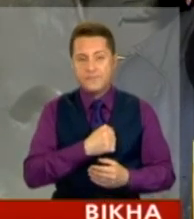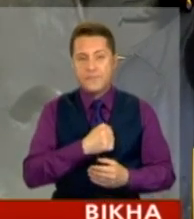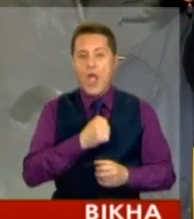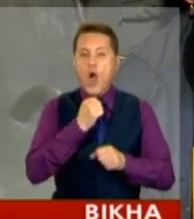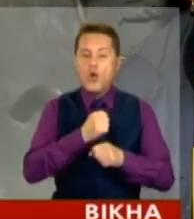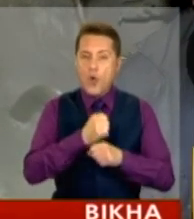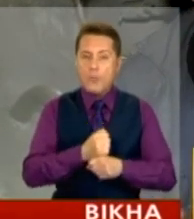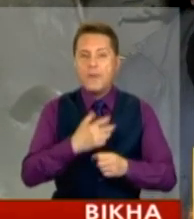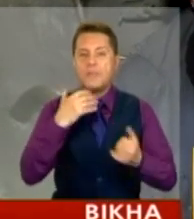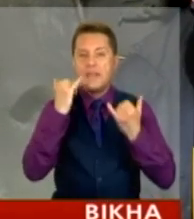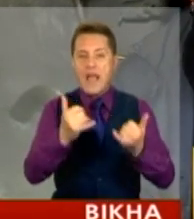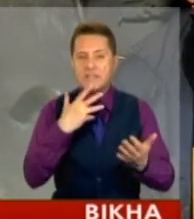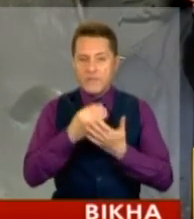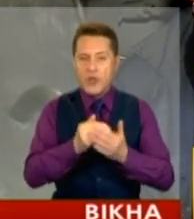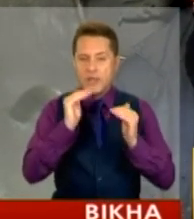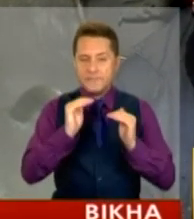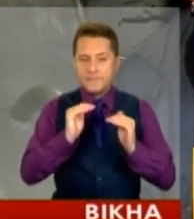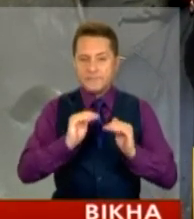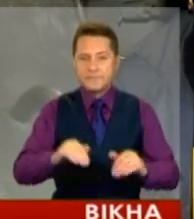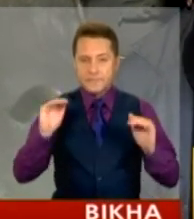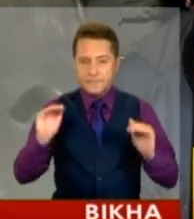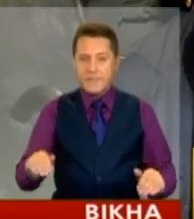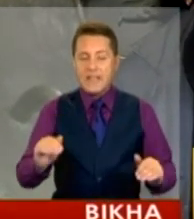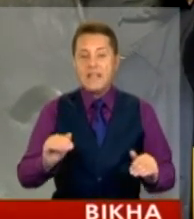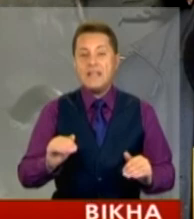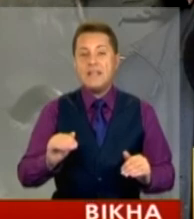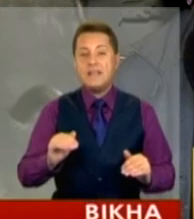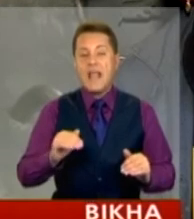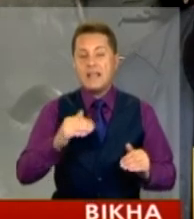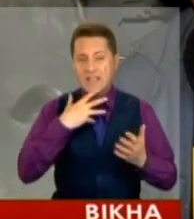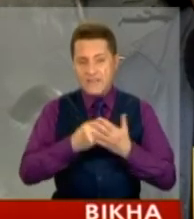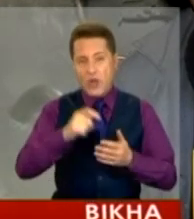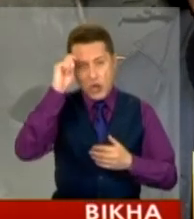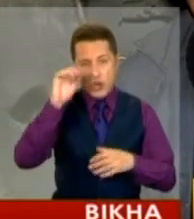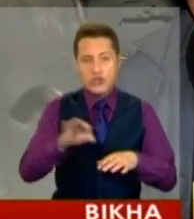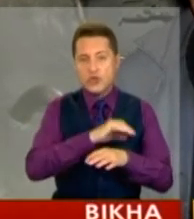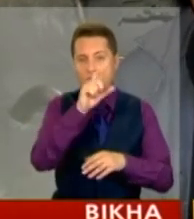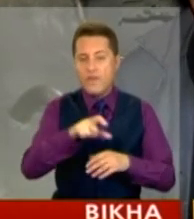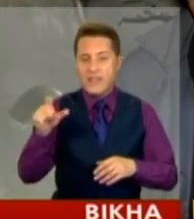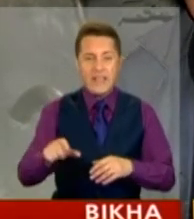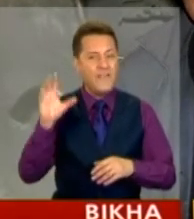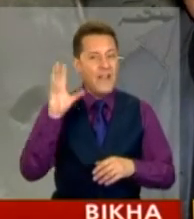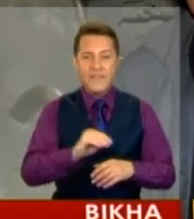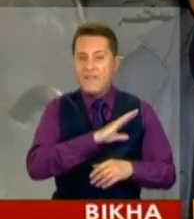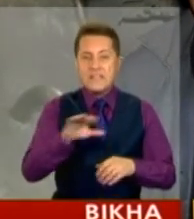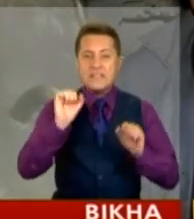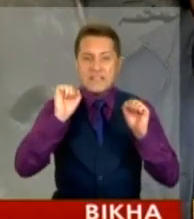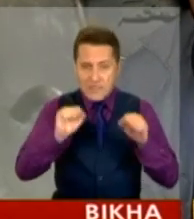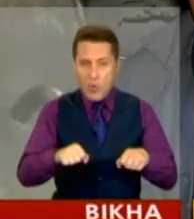також для своїх дітей, для своїх же ж чоловіків. Не всі ж змозі хлопці там